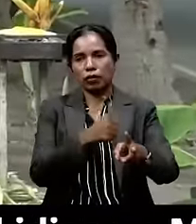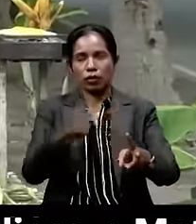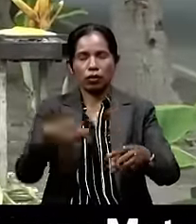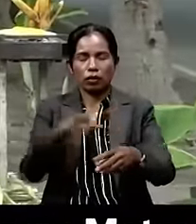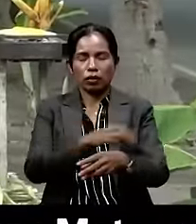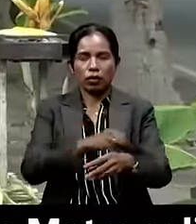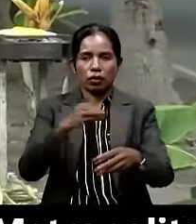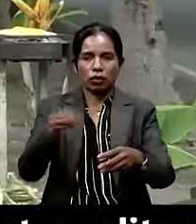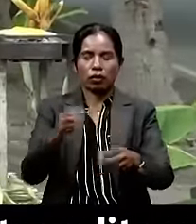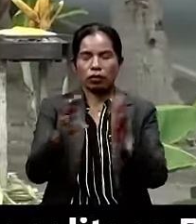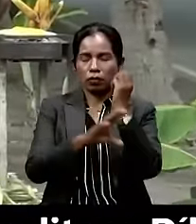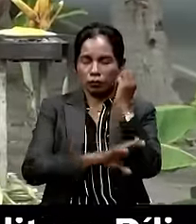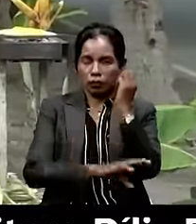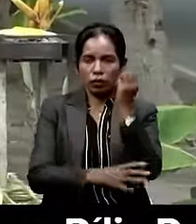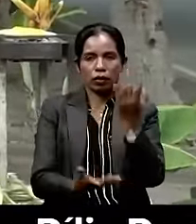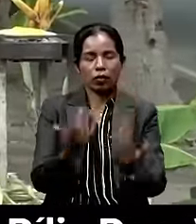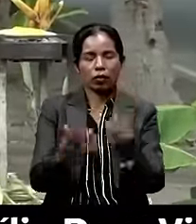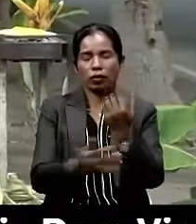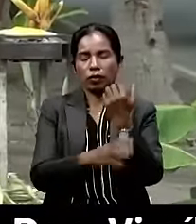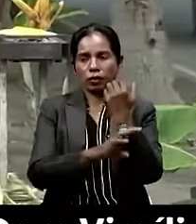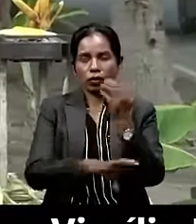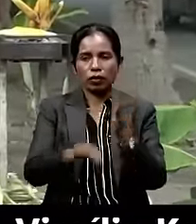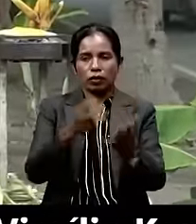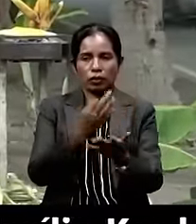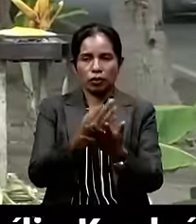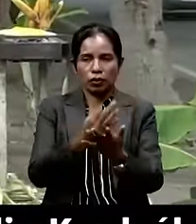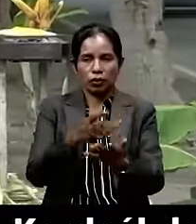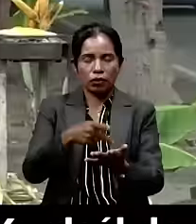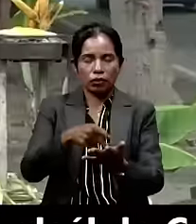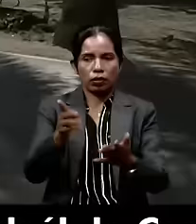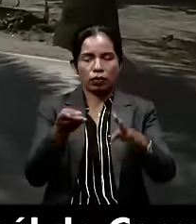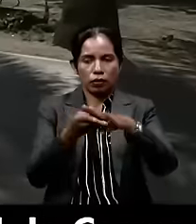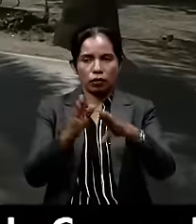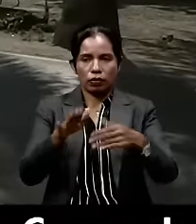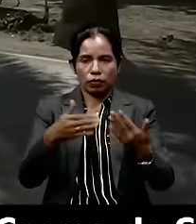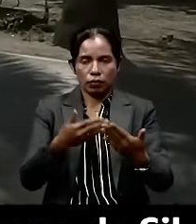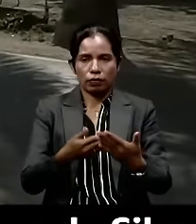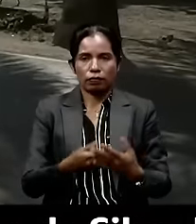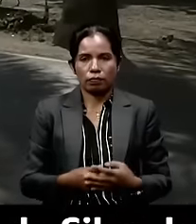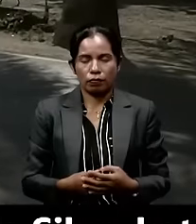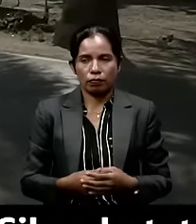batar, hodi bele hetang osang rumah, atu nune bele selu babangku sira.